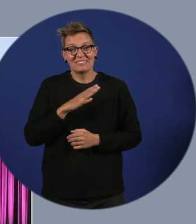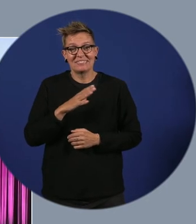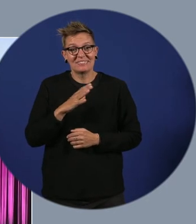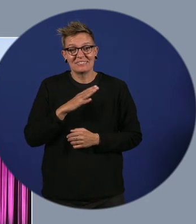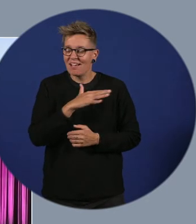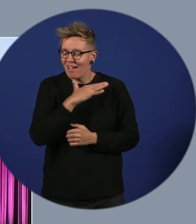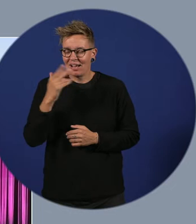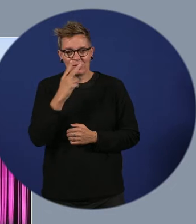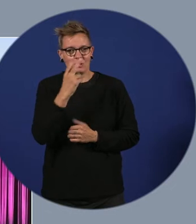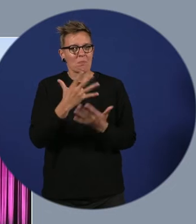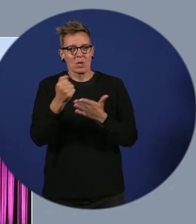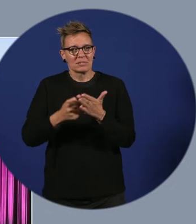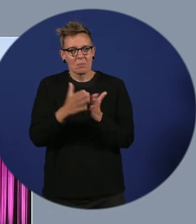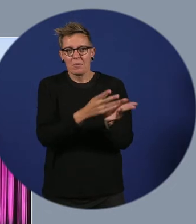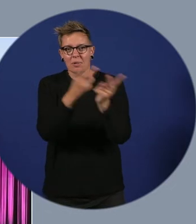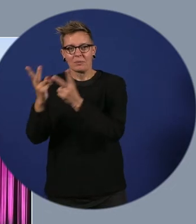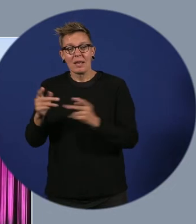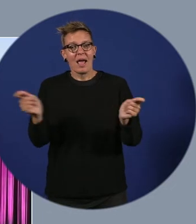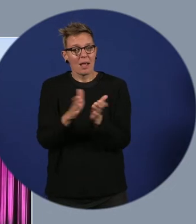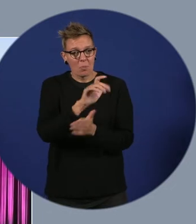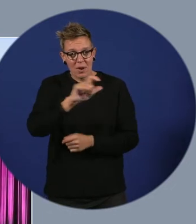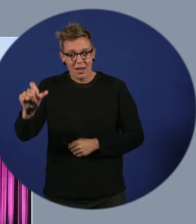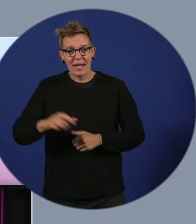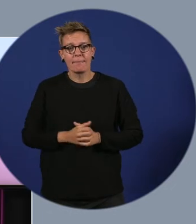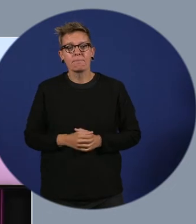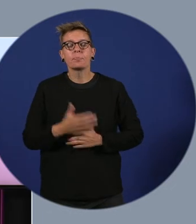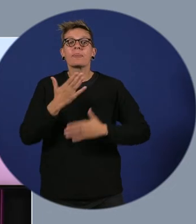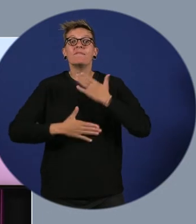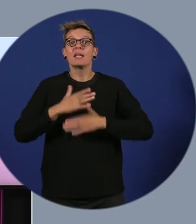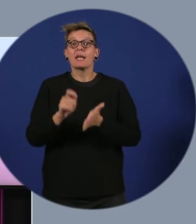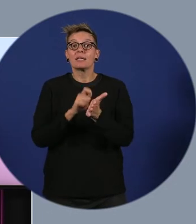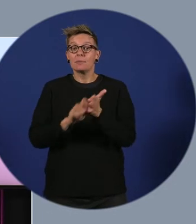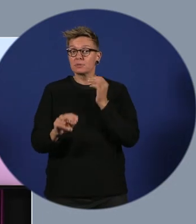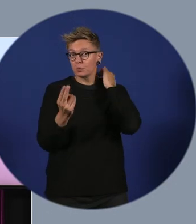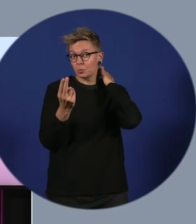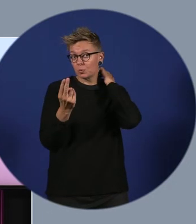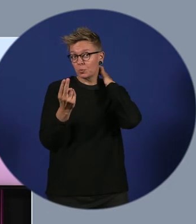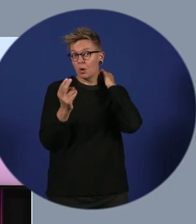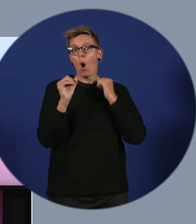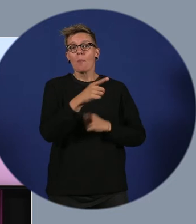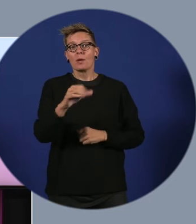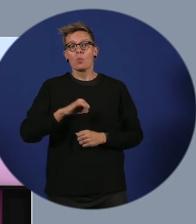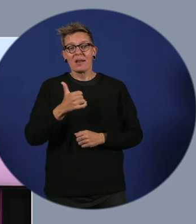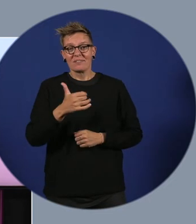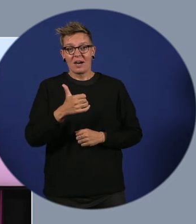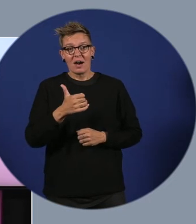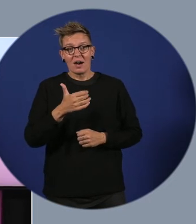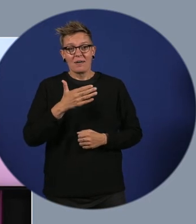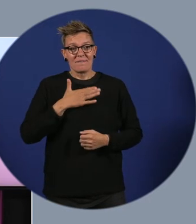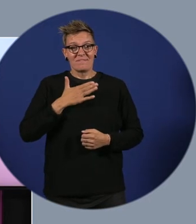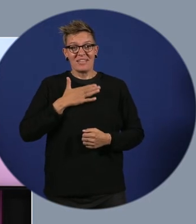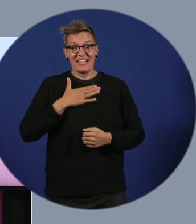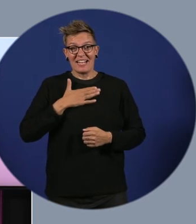är härligt. Så heja er allihopa. Och jag vill tipsa er lite grann här. Vill ni själva ta del av det här engagemanget så kan